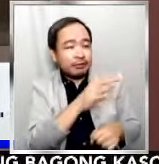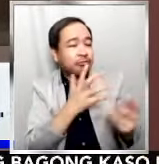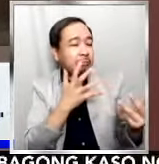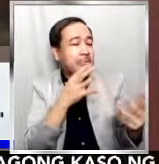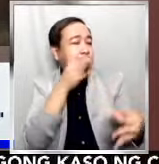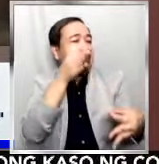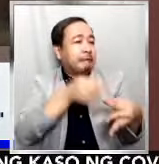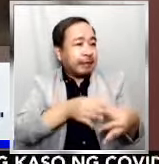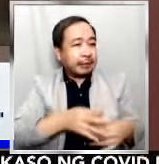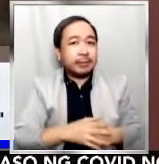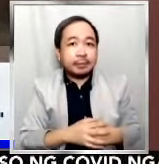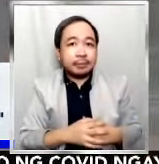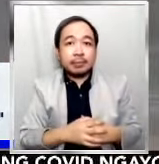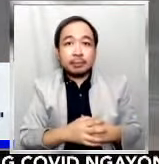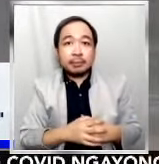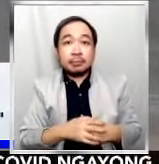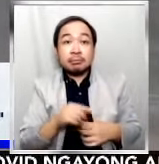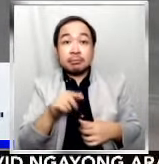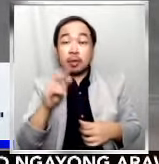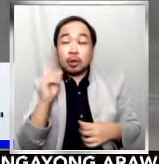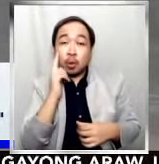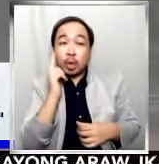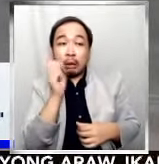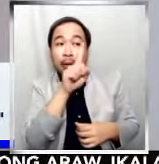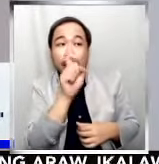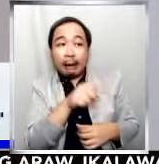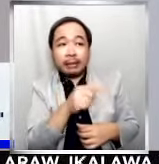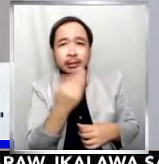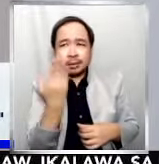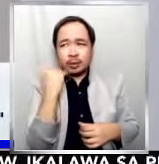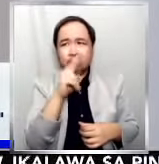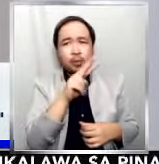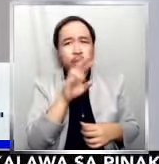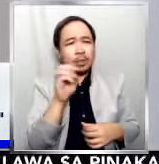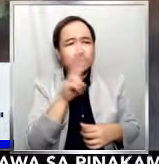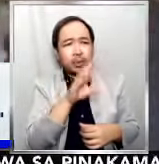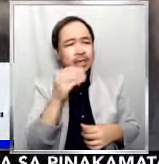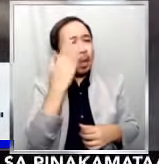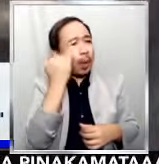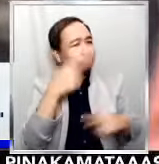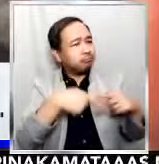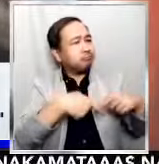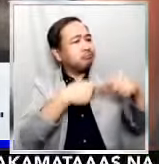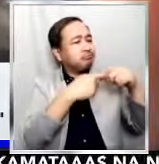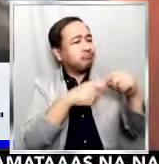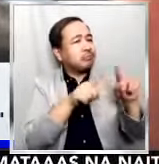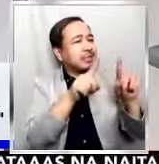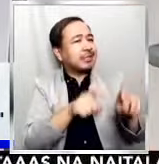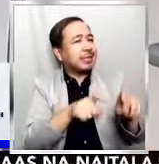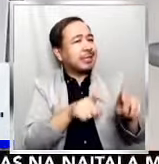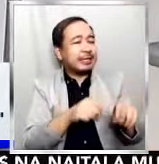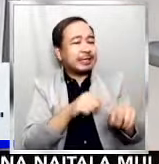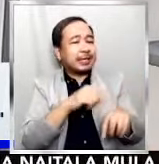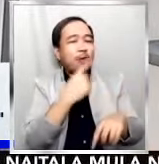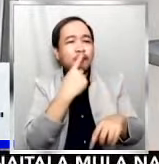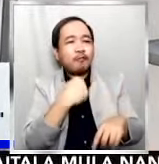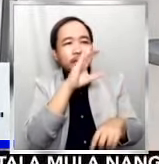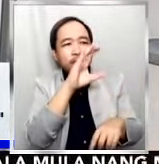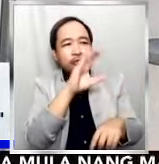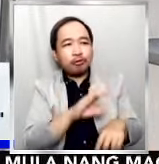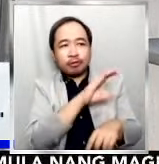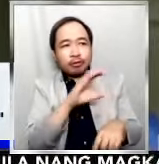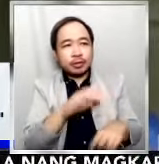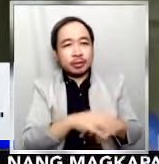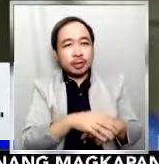noong 2020 pinatigil ni Gordon ang Red Cross sa pagtitesting? Matatanda ang umabot ang halos 900 million pesos ang kulang ng PhilHealth sa Red